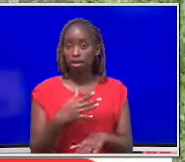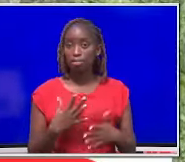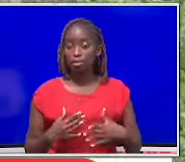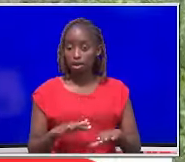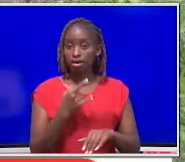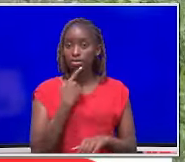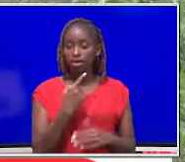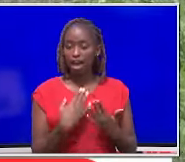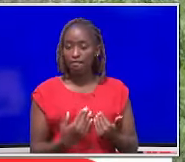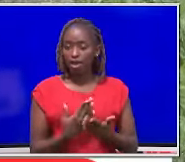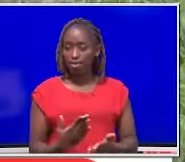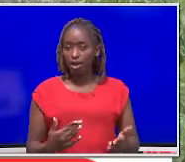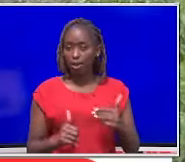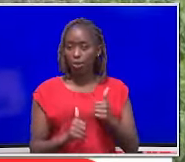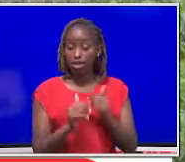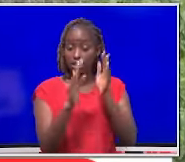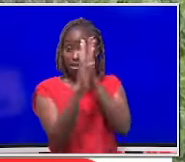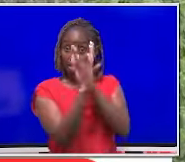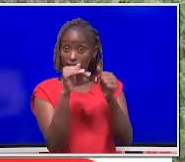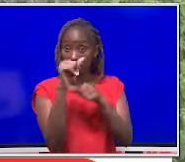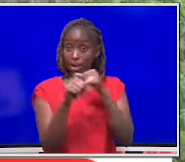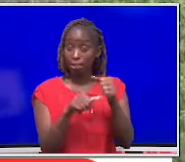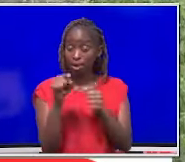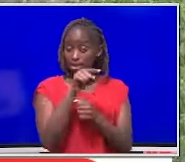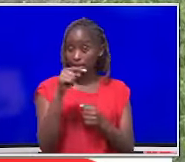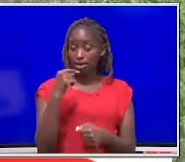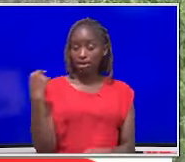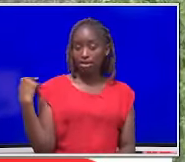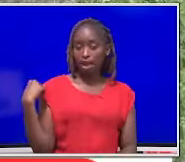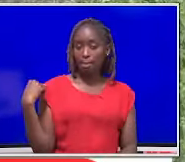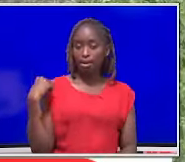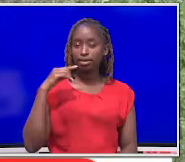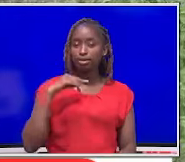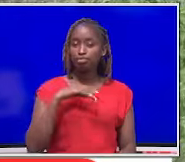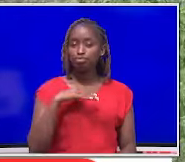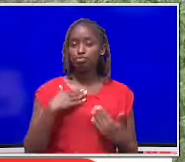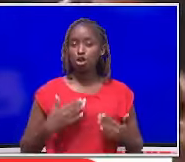fiche kuficha ukweli kuhusiana na idadi ya miili ambayo ipo katika timbo hilo.